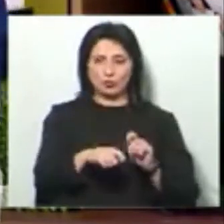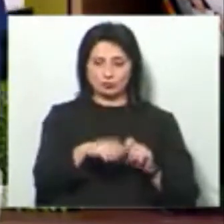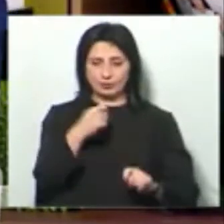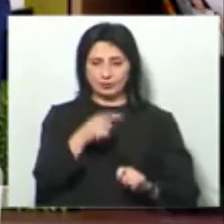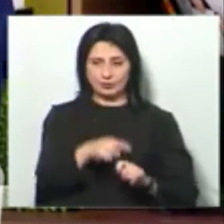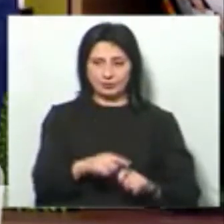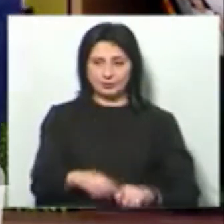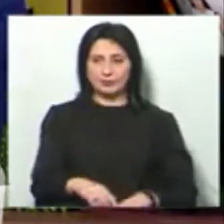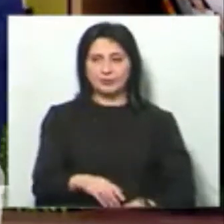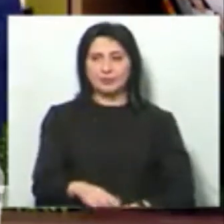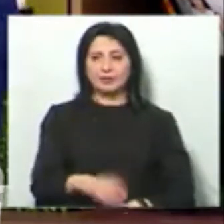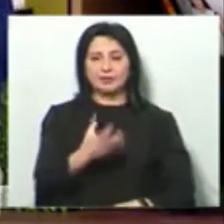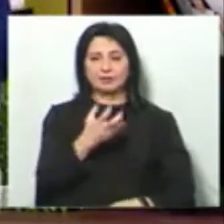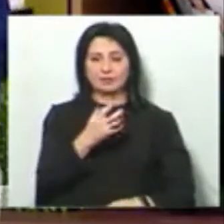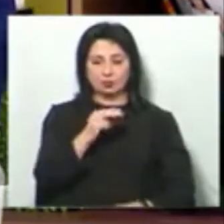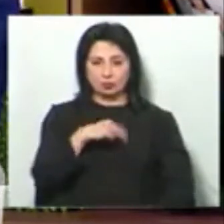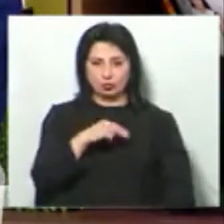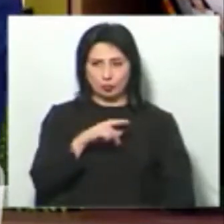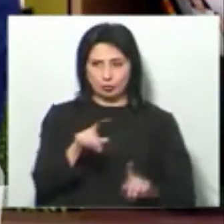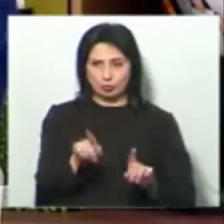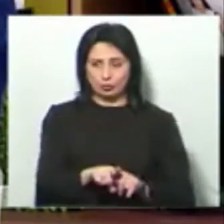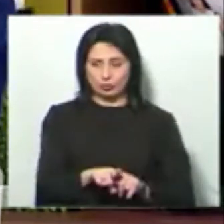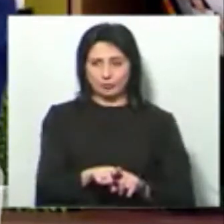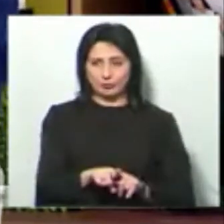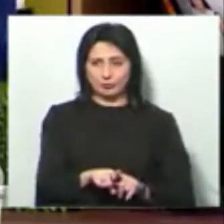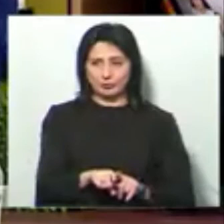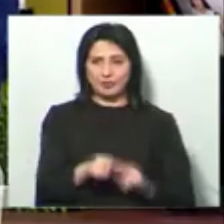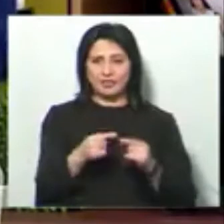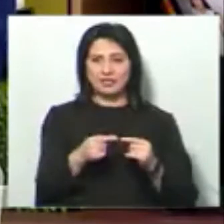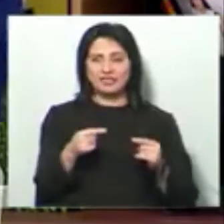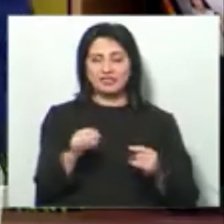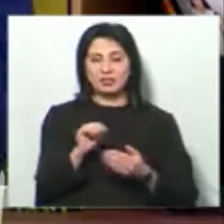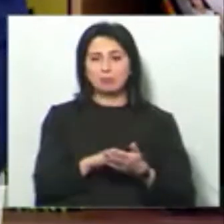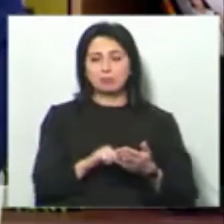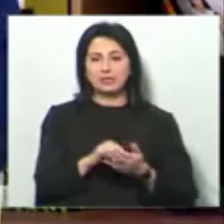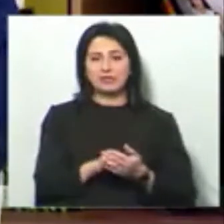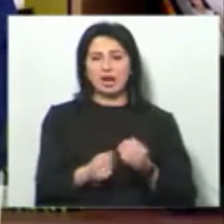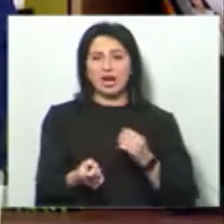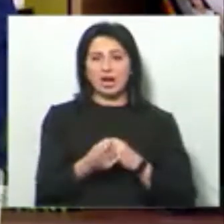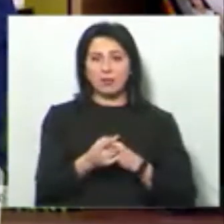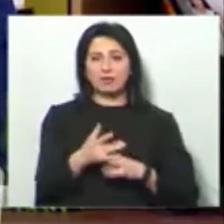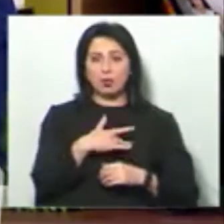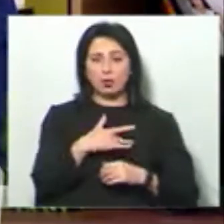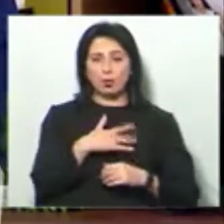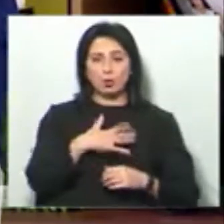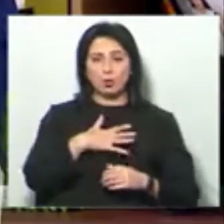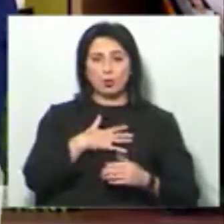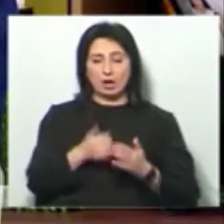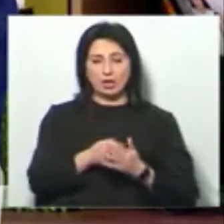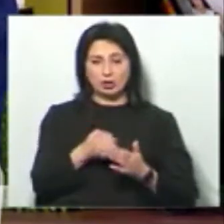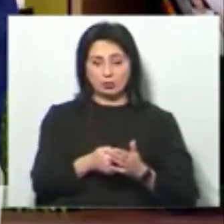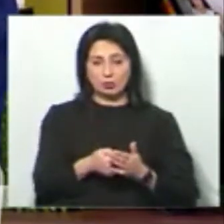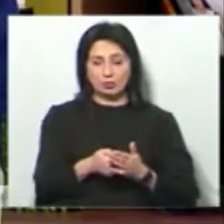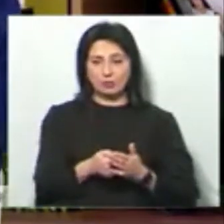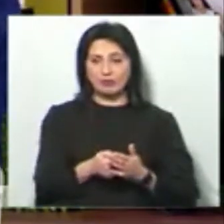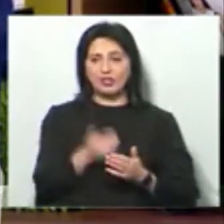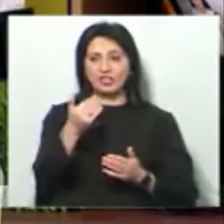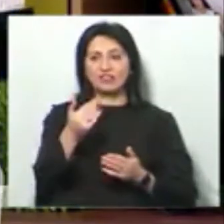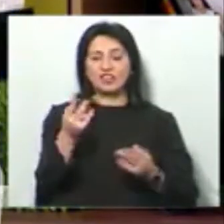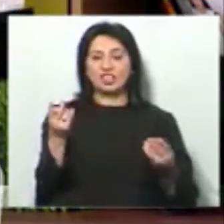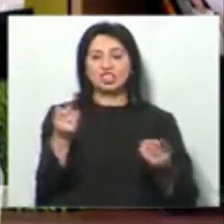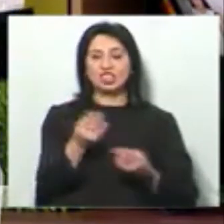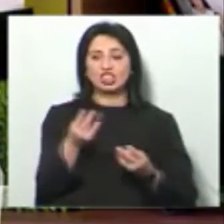gulta pe bilecție, se ve, schoada schomize, zremat, scamoizu, scoli su cum ar fi soba, când ce